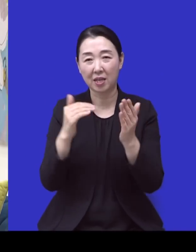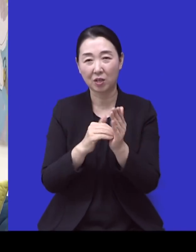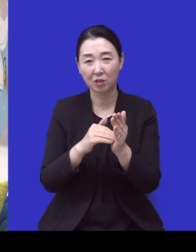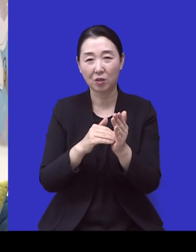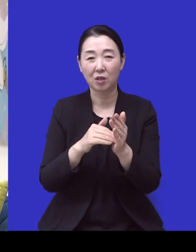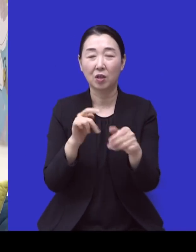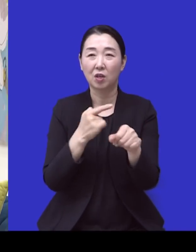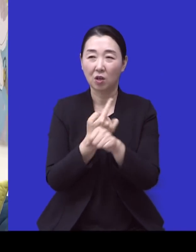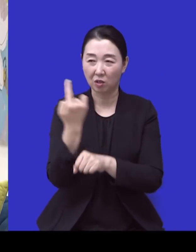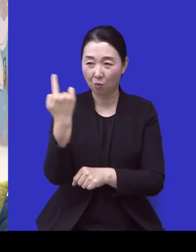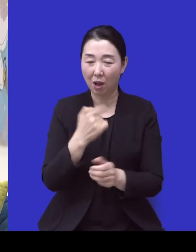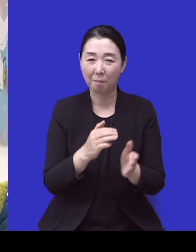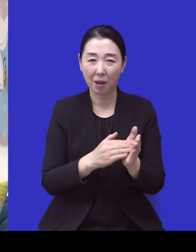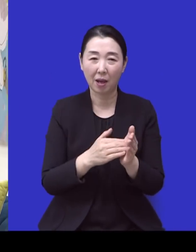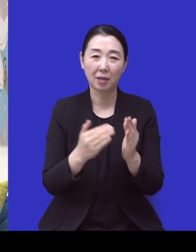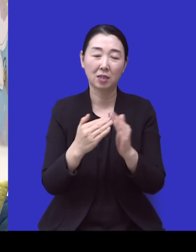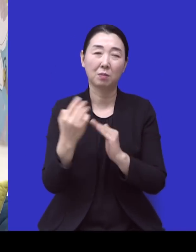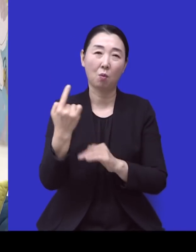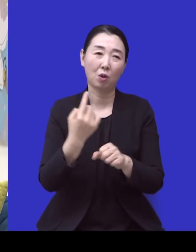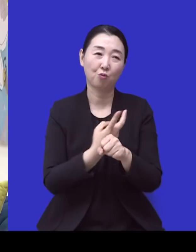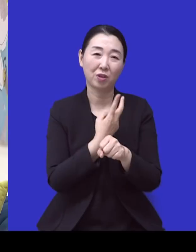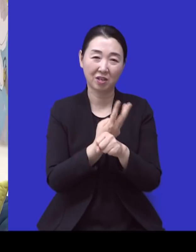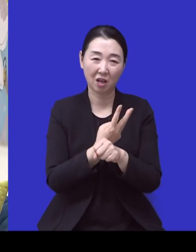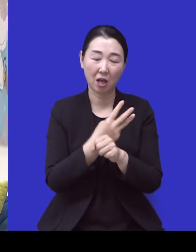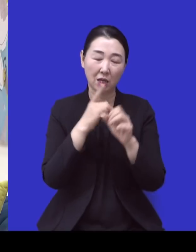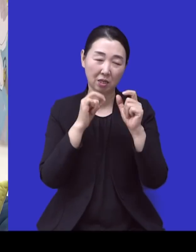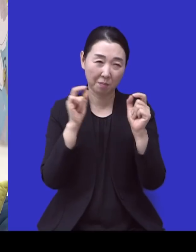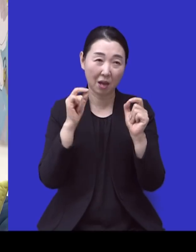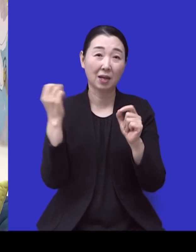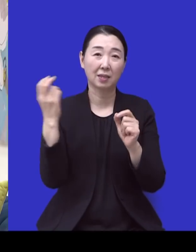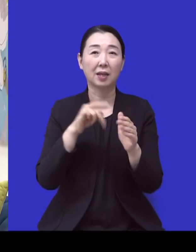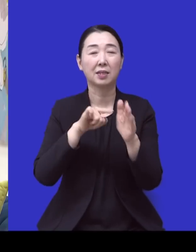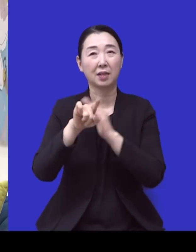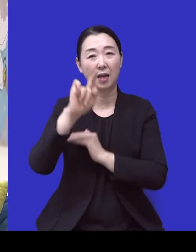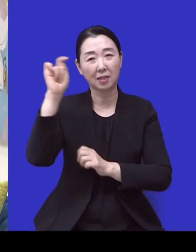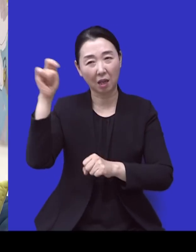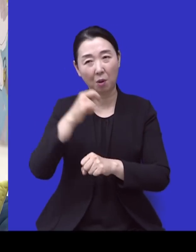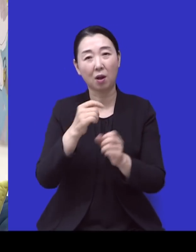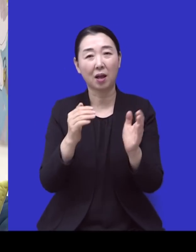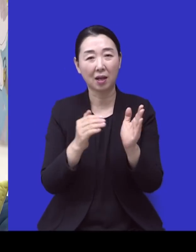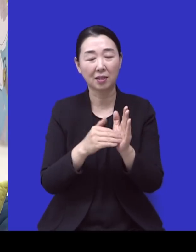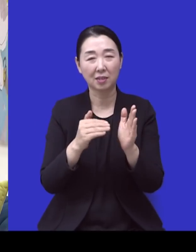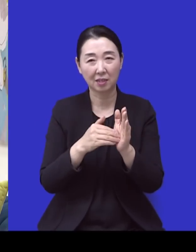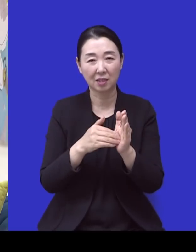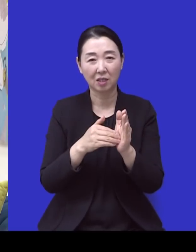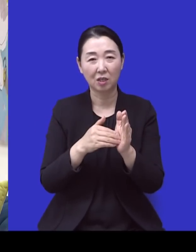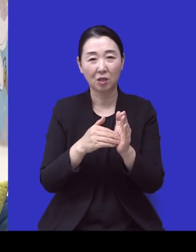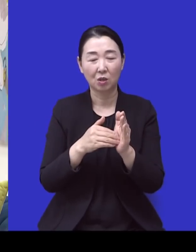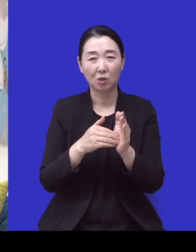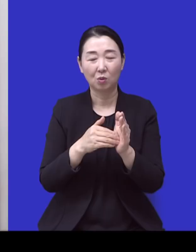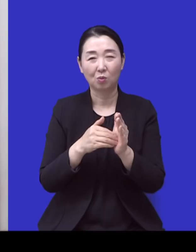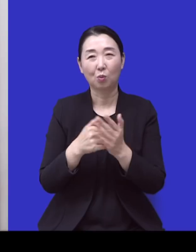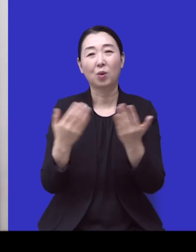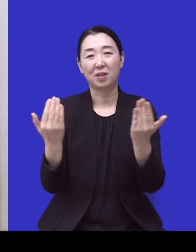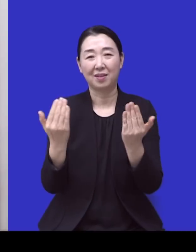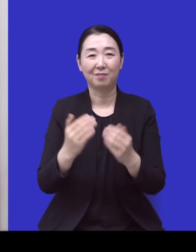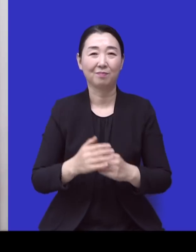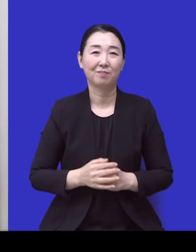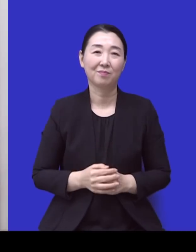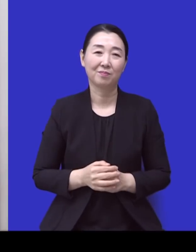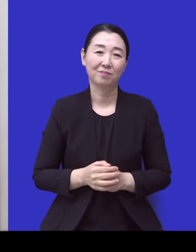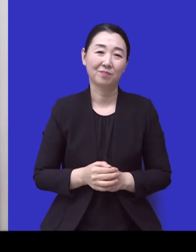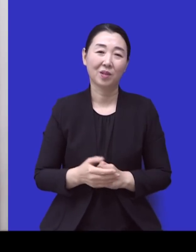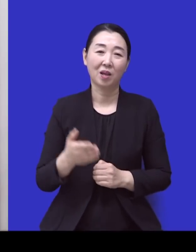6시에 퇴근하시면 집에 와서 한 2-3시간 자고 다시 나가서 새벽까지 아침 새벽까지 야간 일을 하시는 거예요. 근데